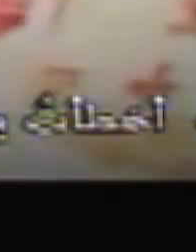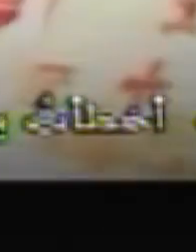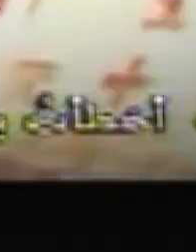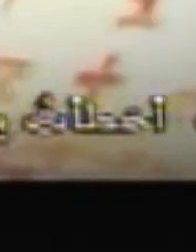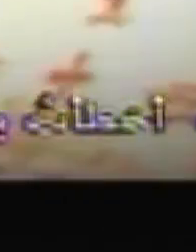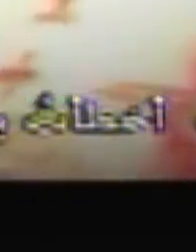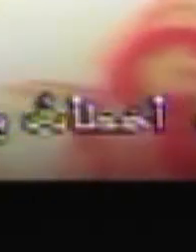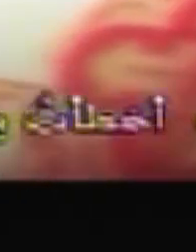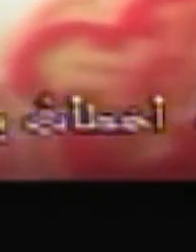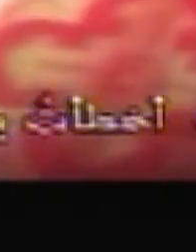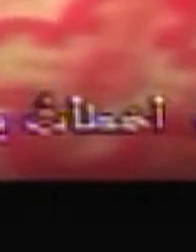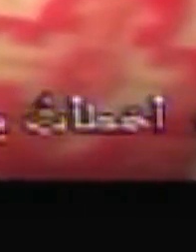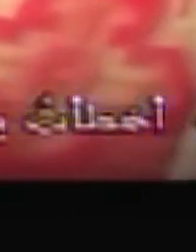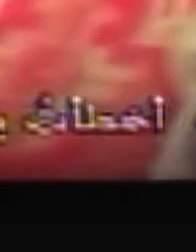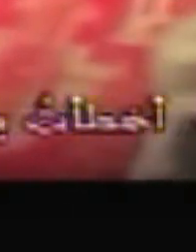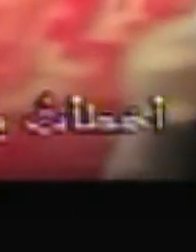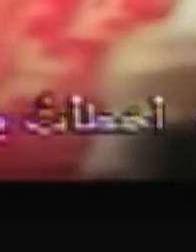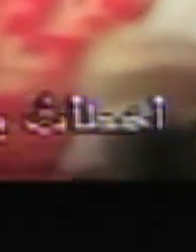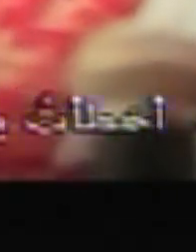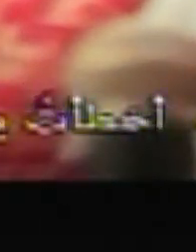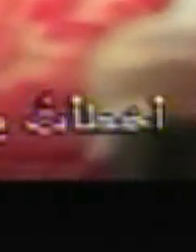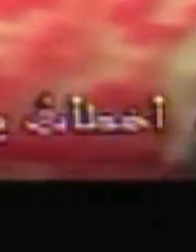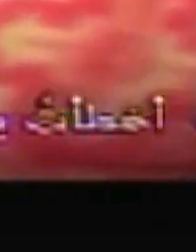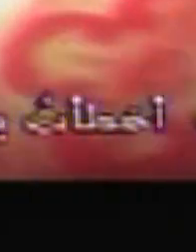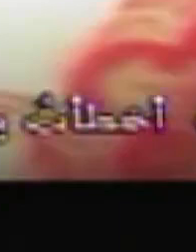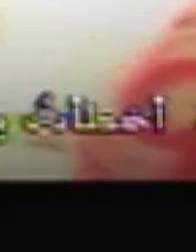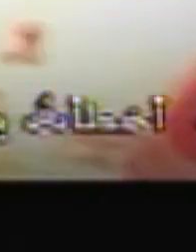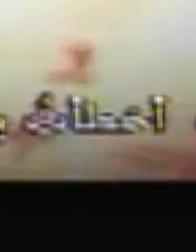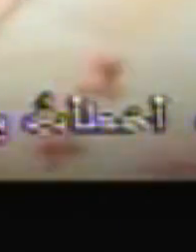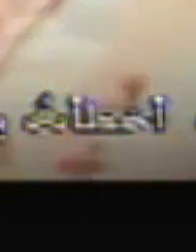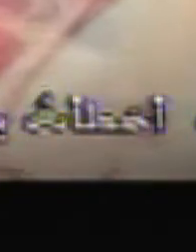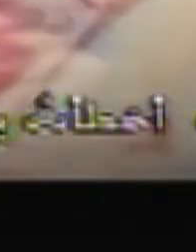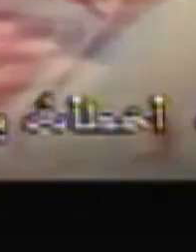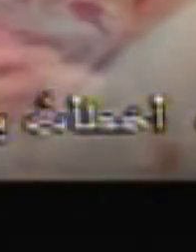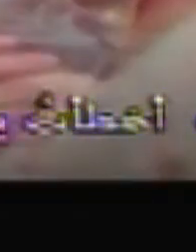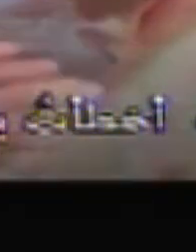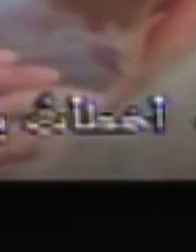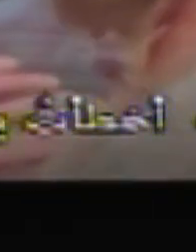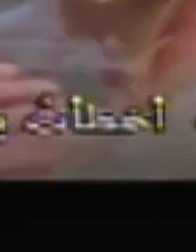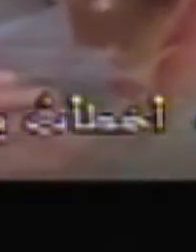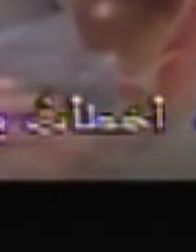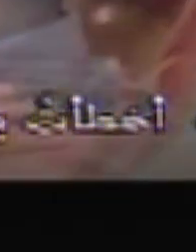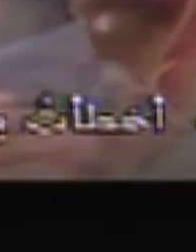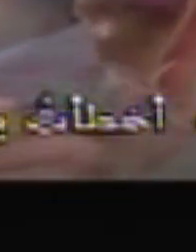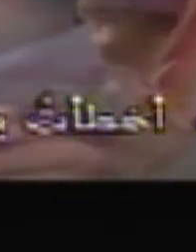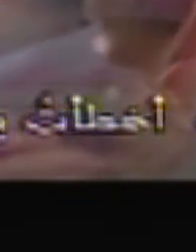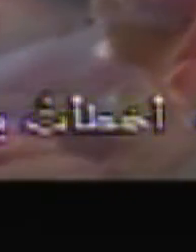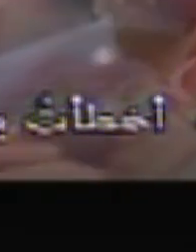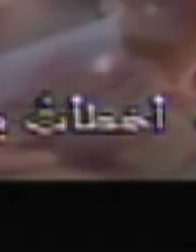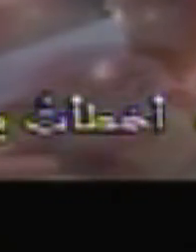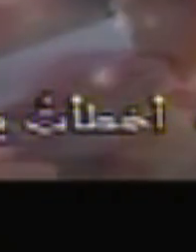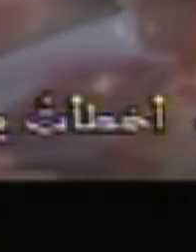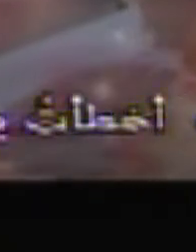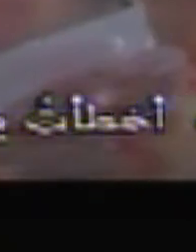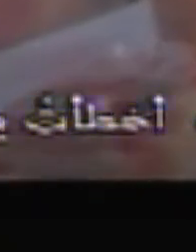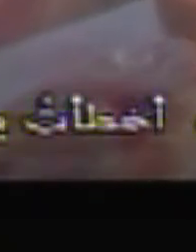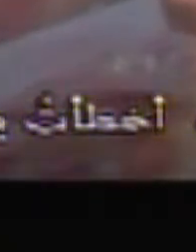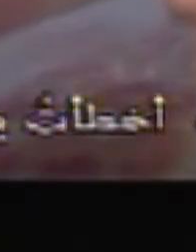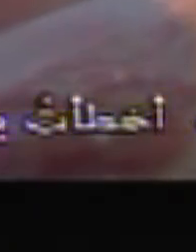لي، لأنه ليس عبد بلا خطية ولا سيد